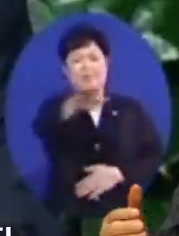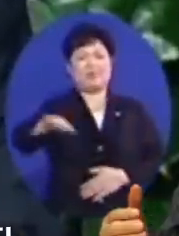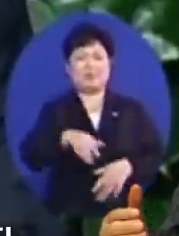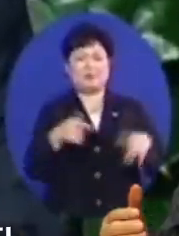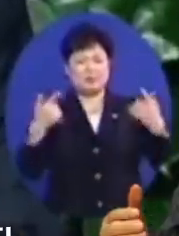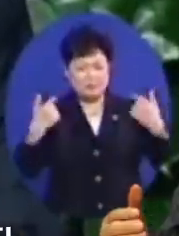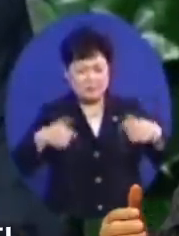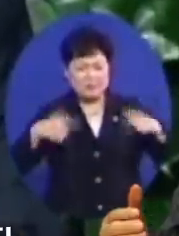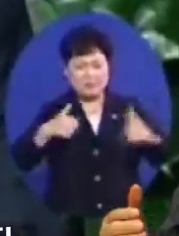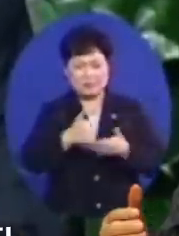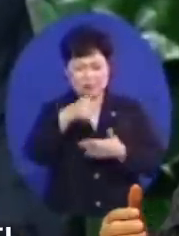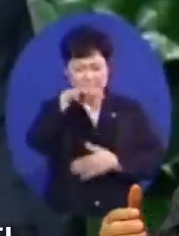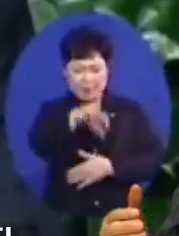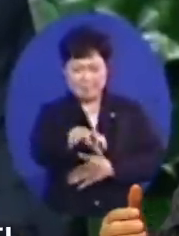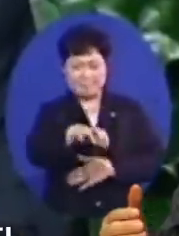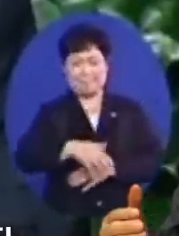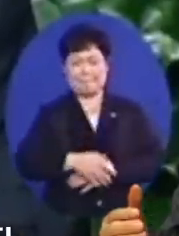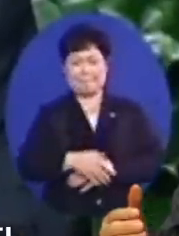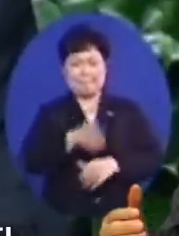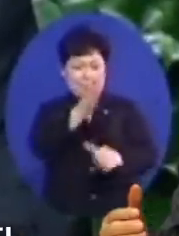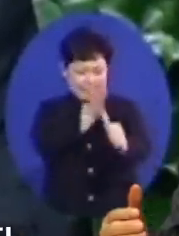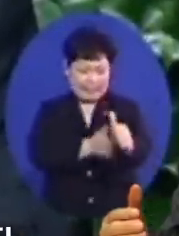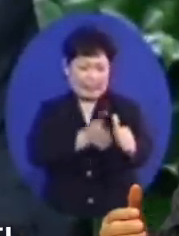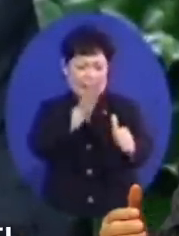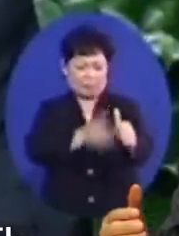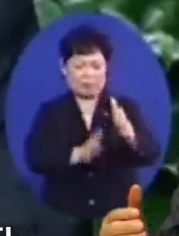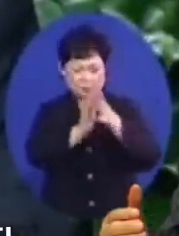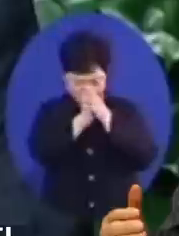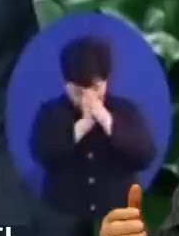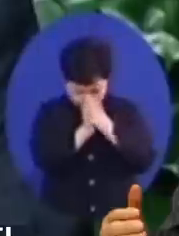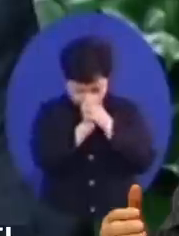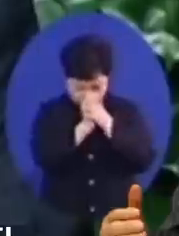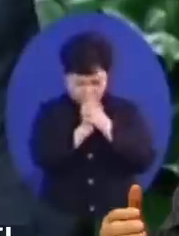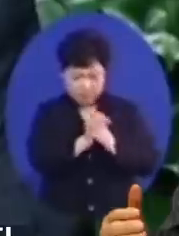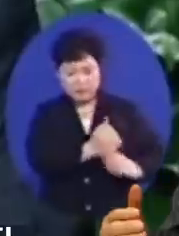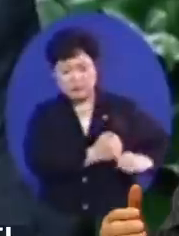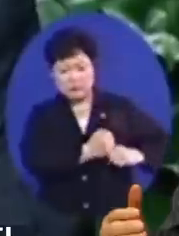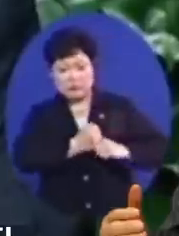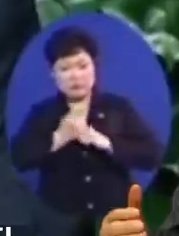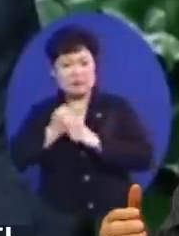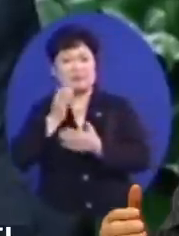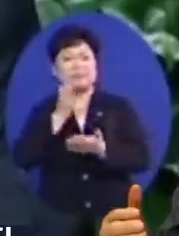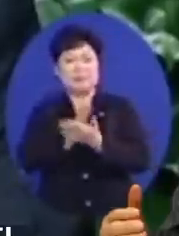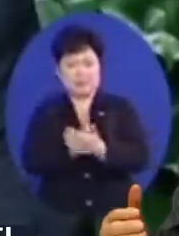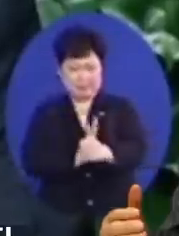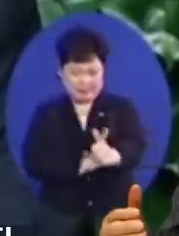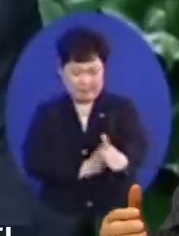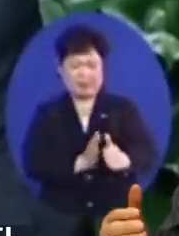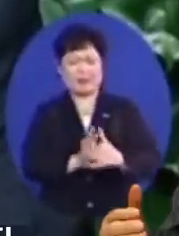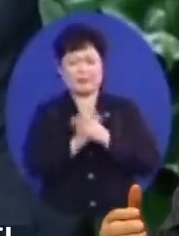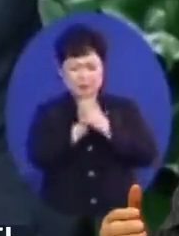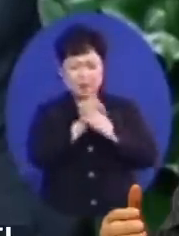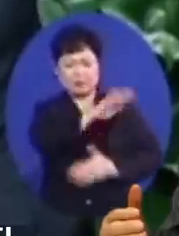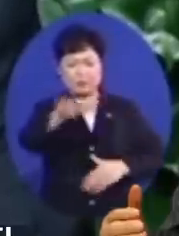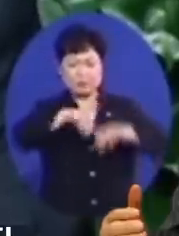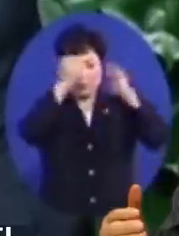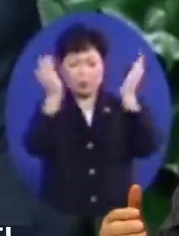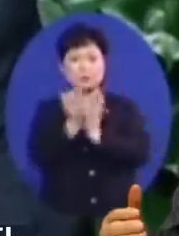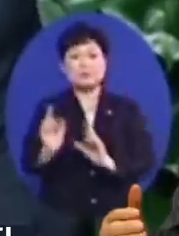언제나 주님 앞에 간구하는 기도를 게을리하지 말아야 됩니다. 기도가 우리의 모든